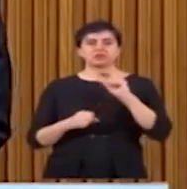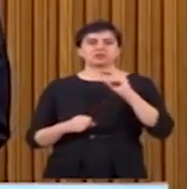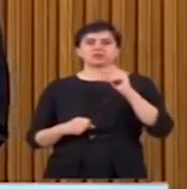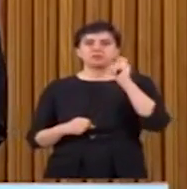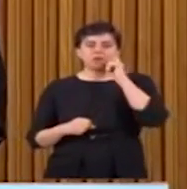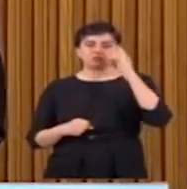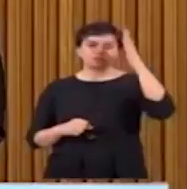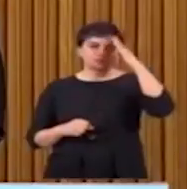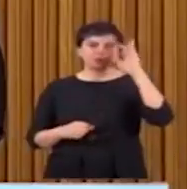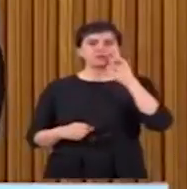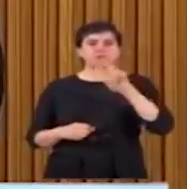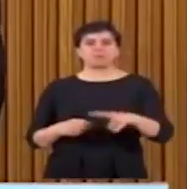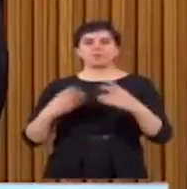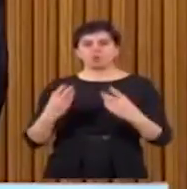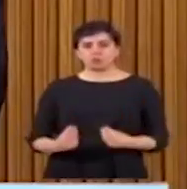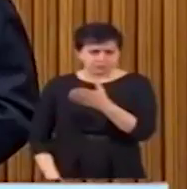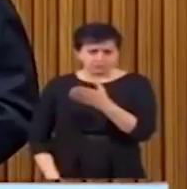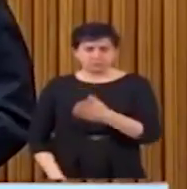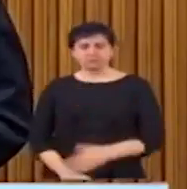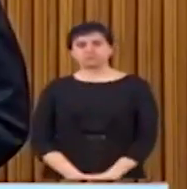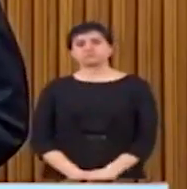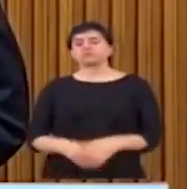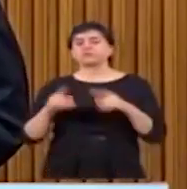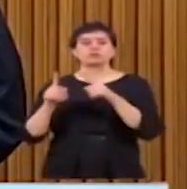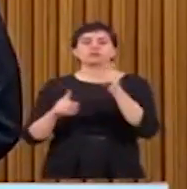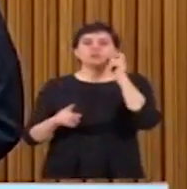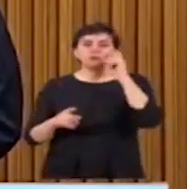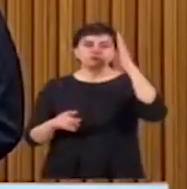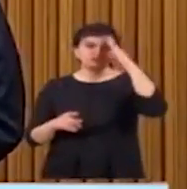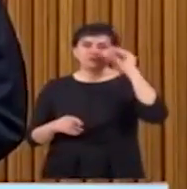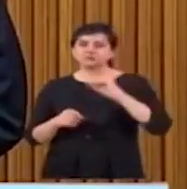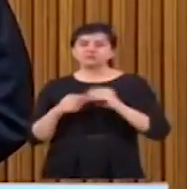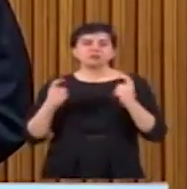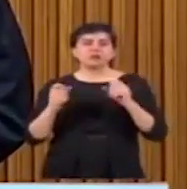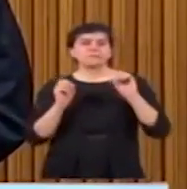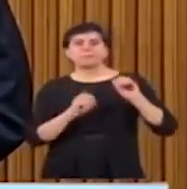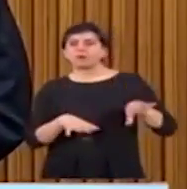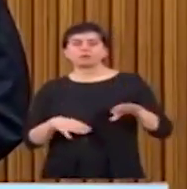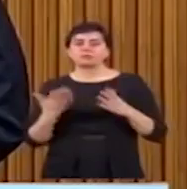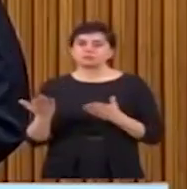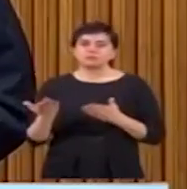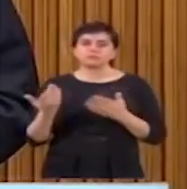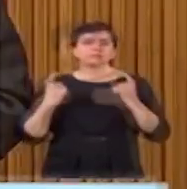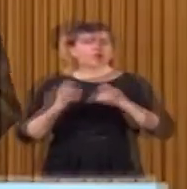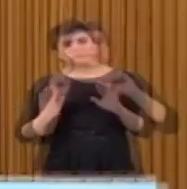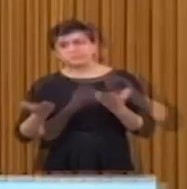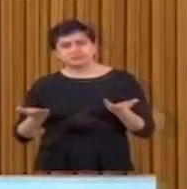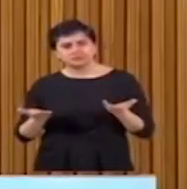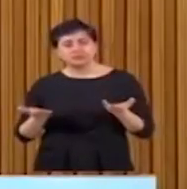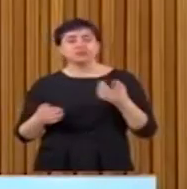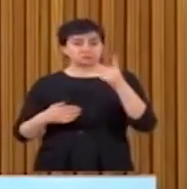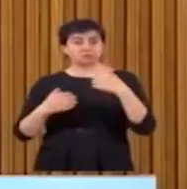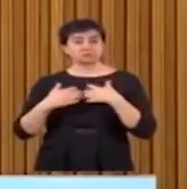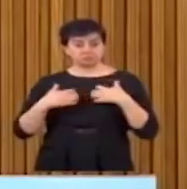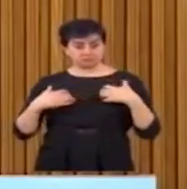namusun ve şerefin üzerine yemin ettin. Peki bu namus ve şerefi nerede bıraktın sen? Nerede bıraktın sen? Eğer